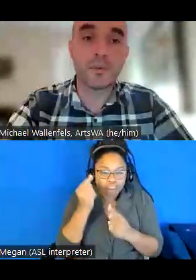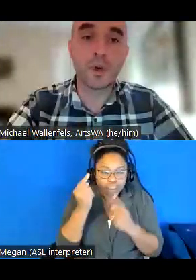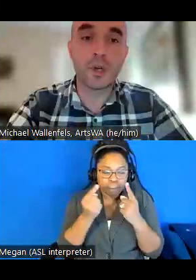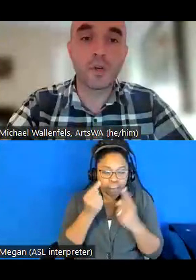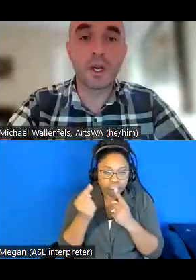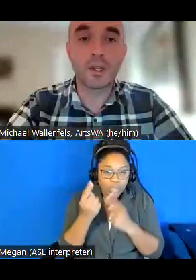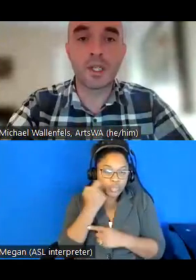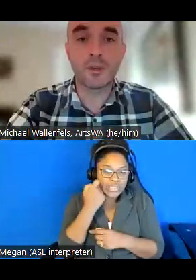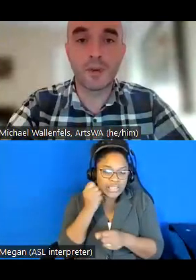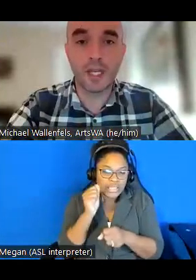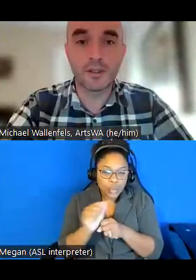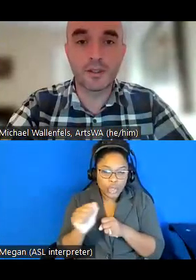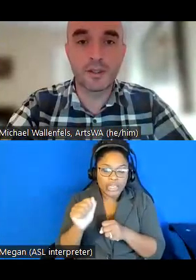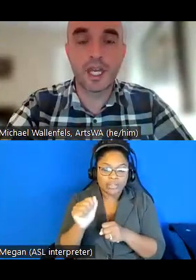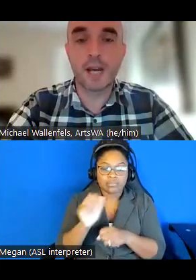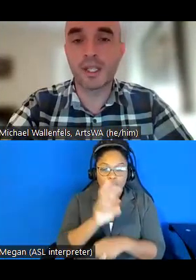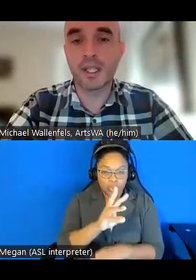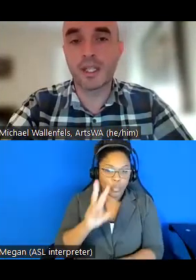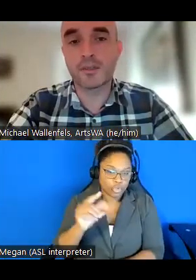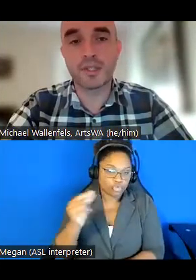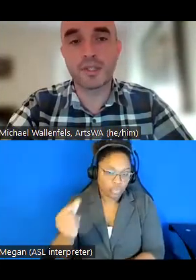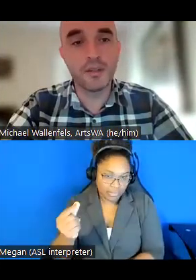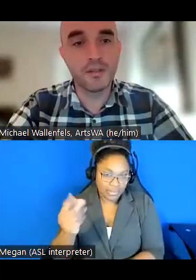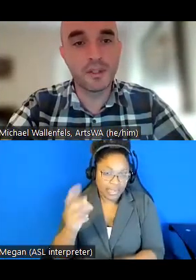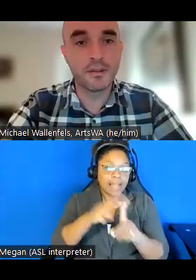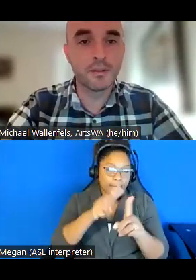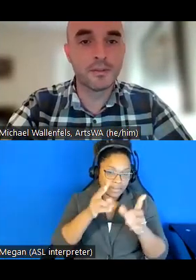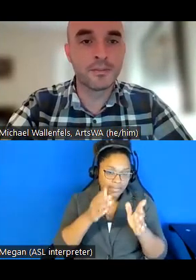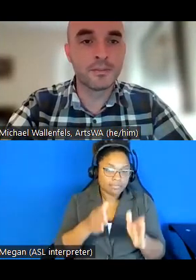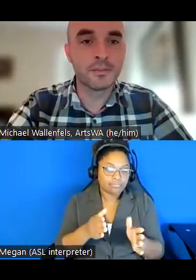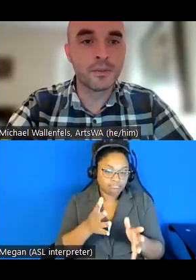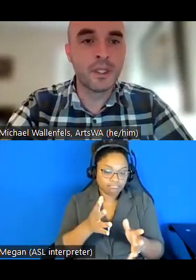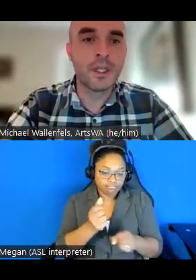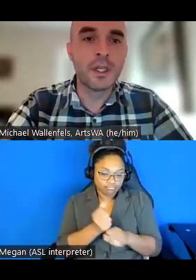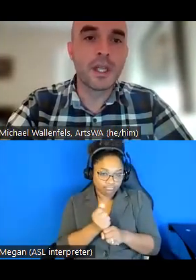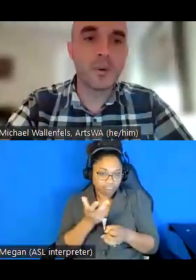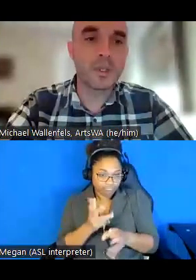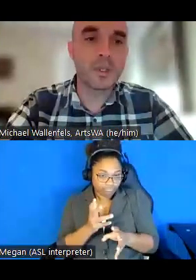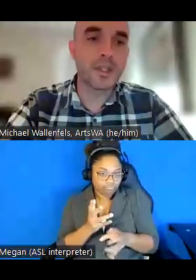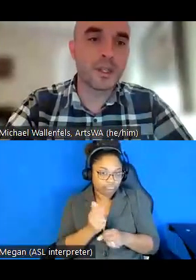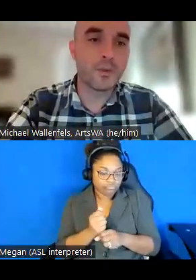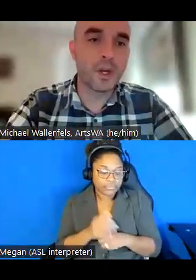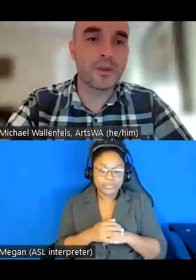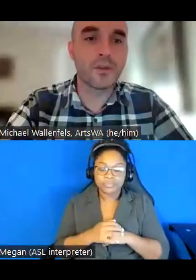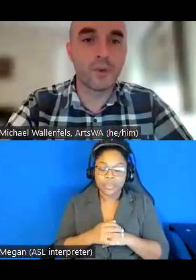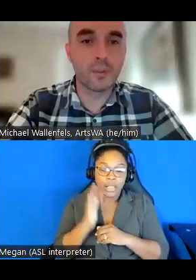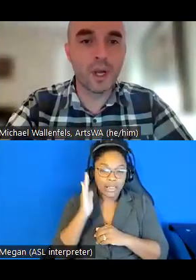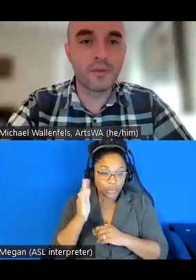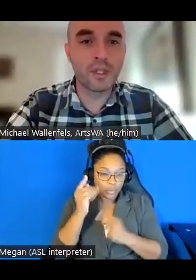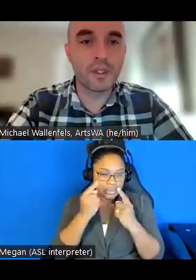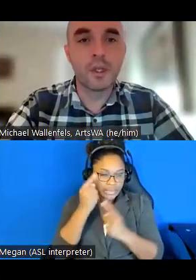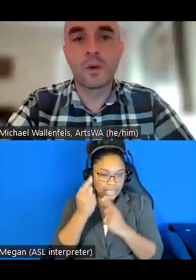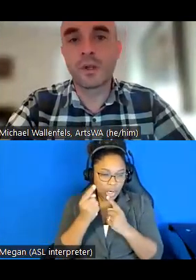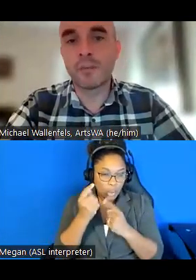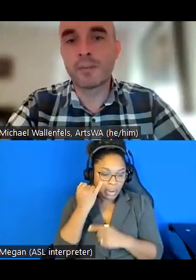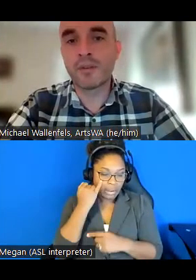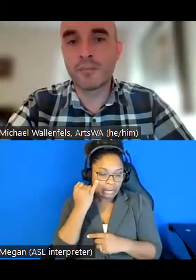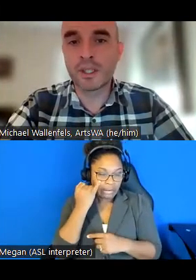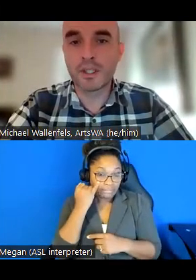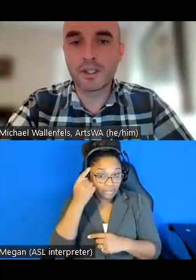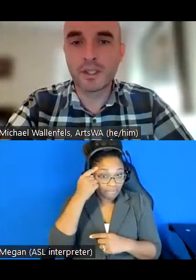그다음에 최근 워싱턴 보증금 수령을 했는지 받은 적이 있는지, 그다음에 또의